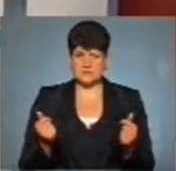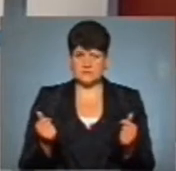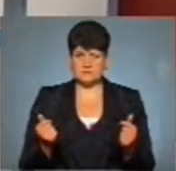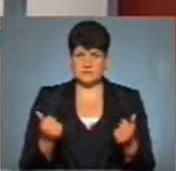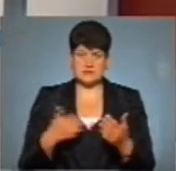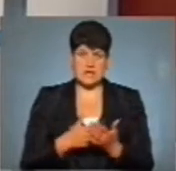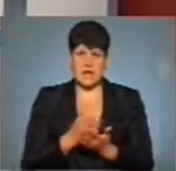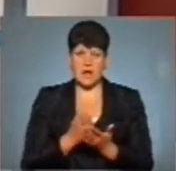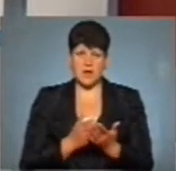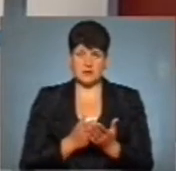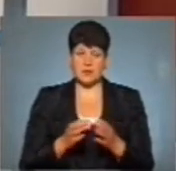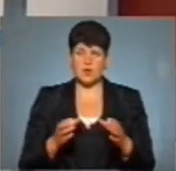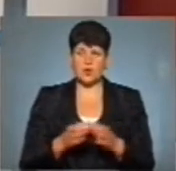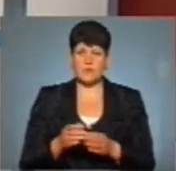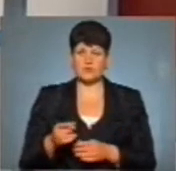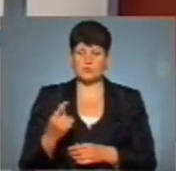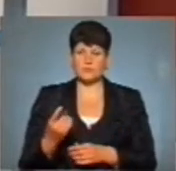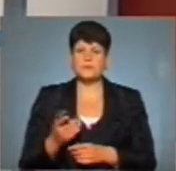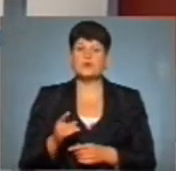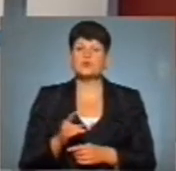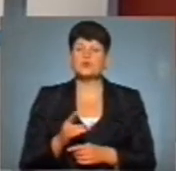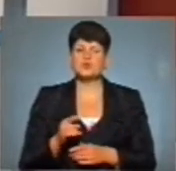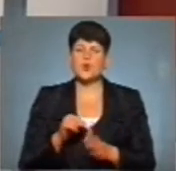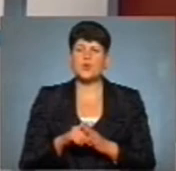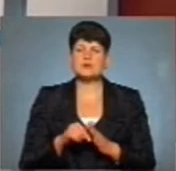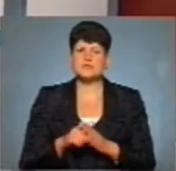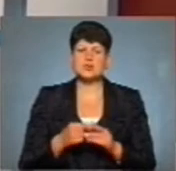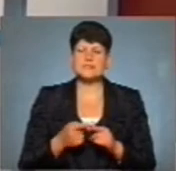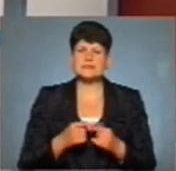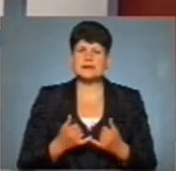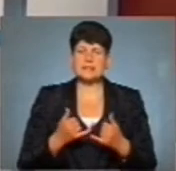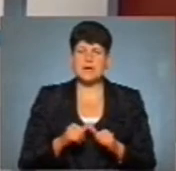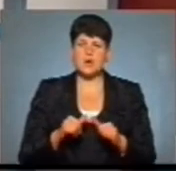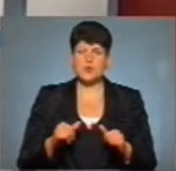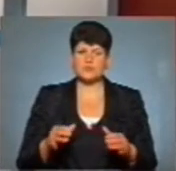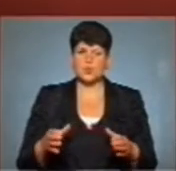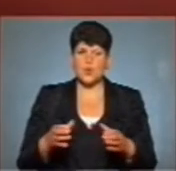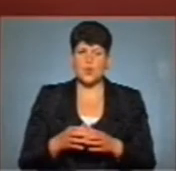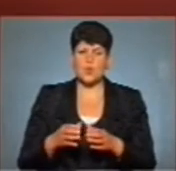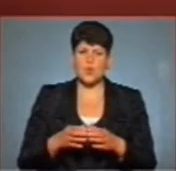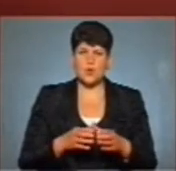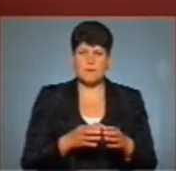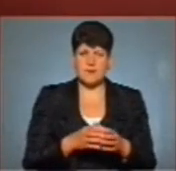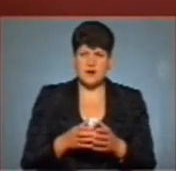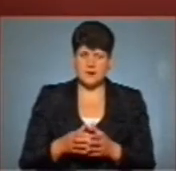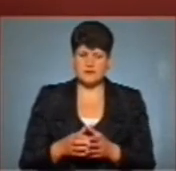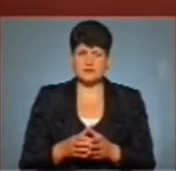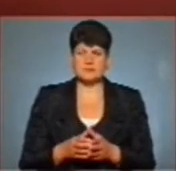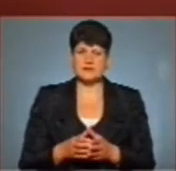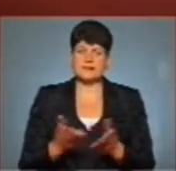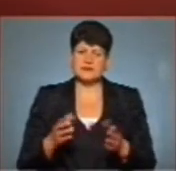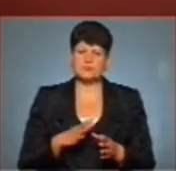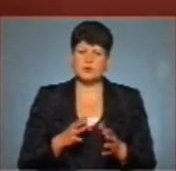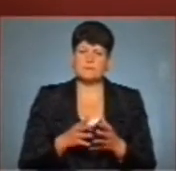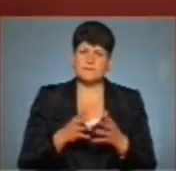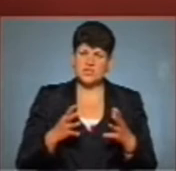карти громад Тернопільської області. Що безпосередньо означає це для розвитку громад, зокрема тих, які стали більшими, і